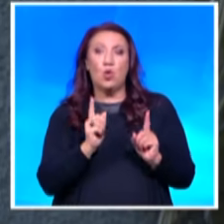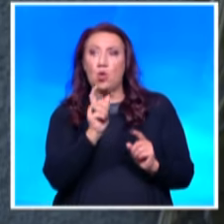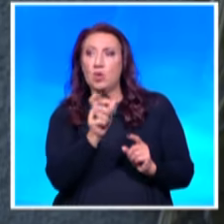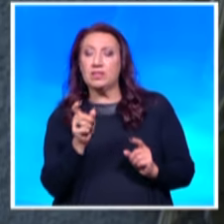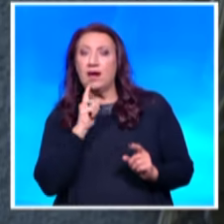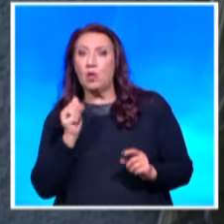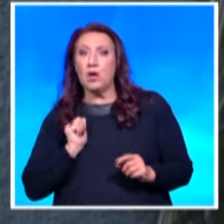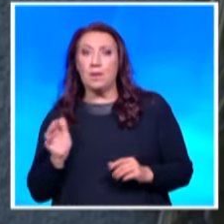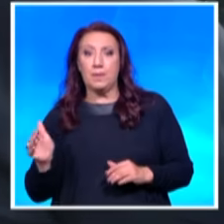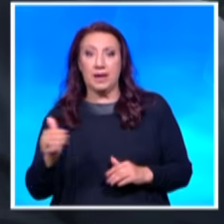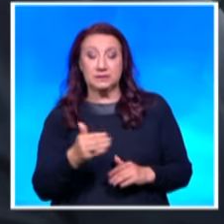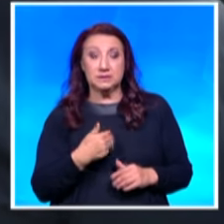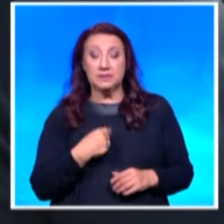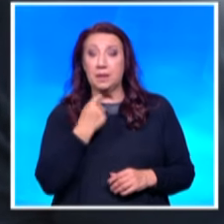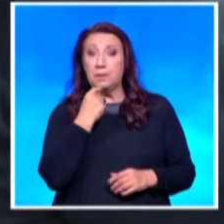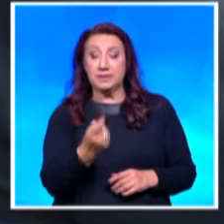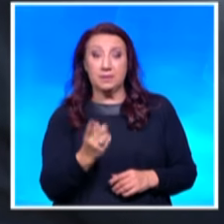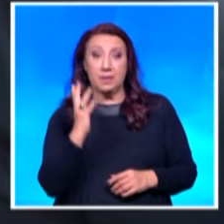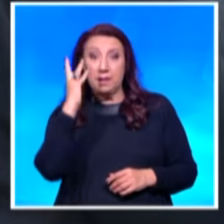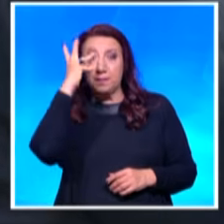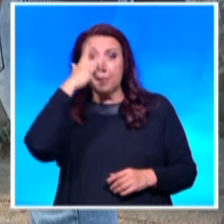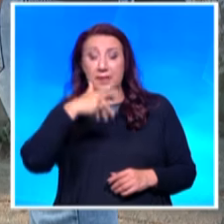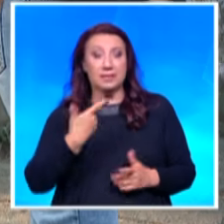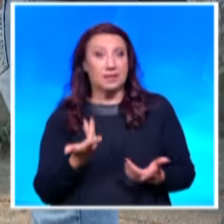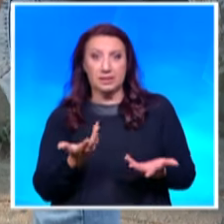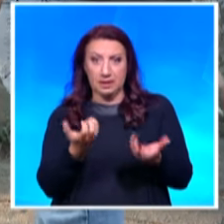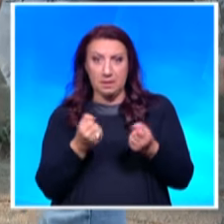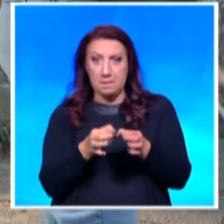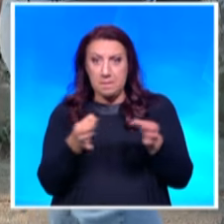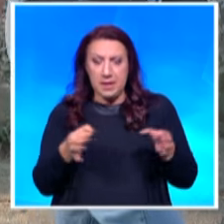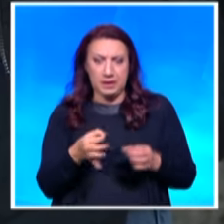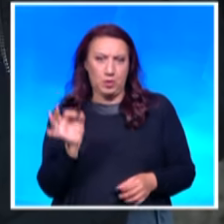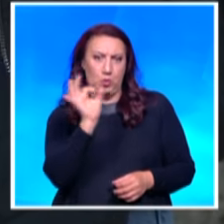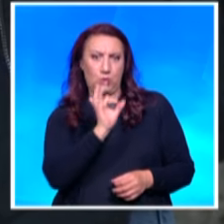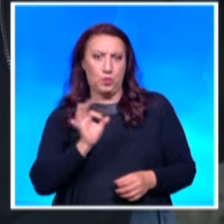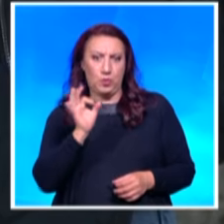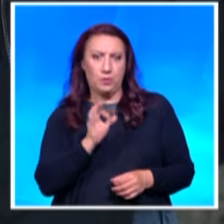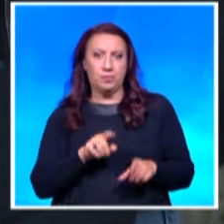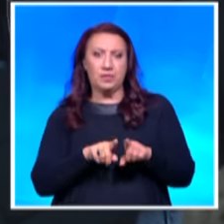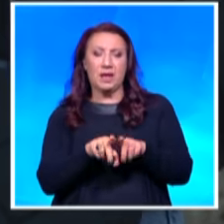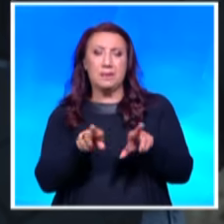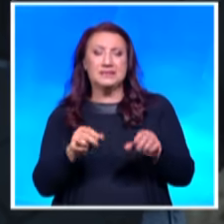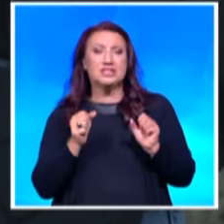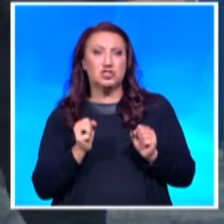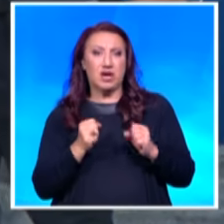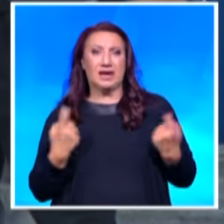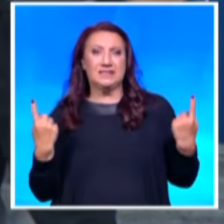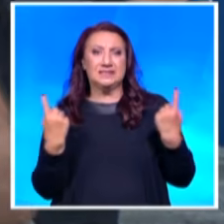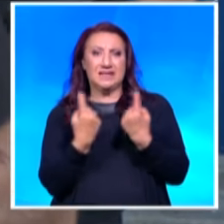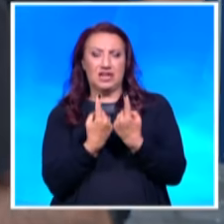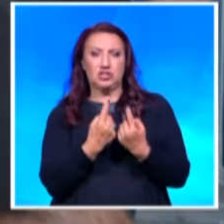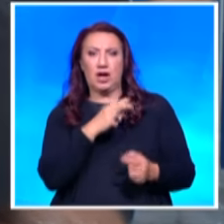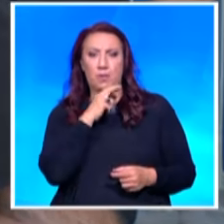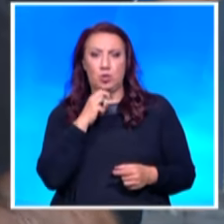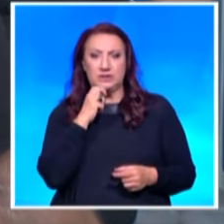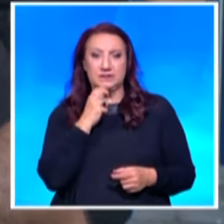Искаме да питаме защо не взеха отношение 5 дена, а се стояха по кабинетите. Близките на Димитър чакаха за среща с органите на реда. Началника